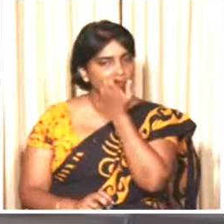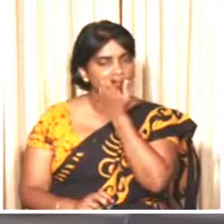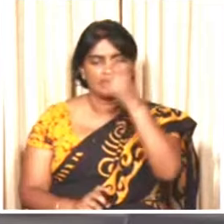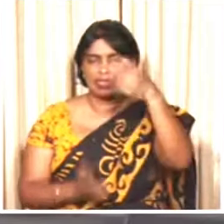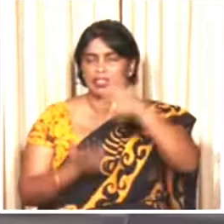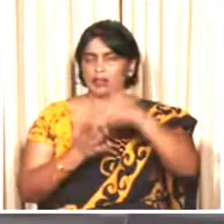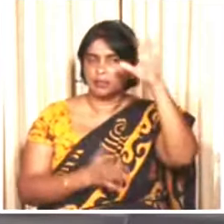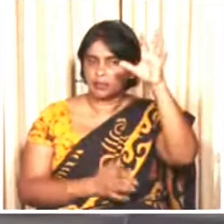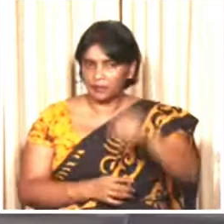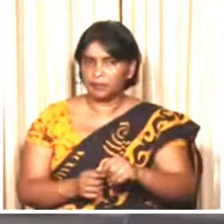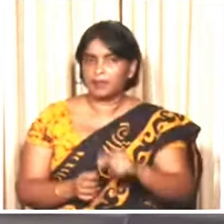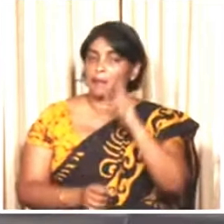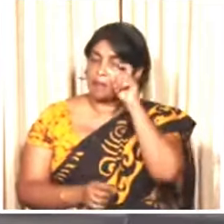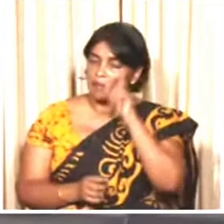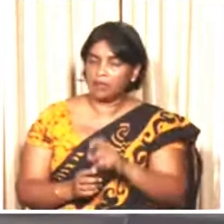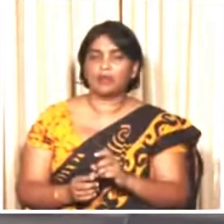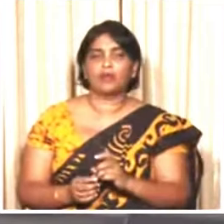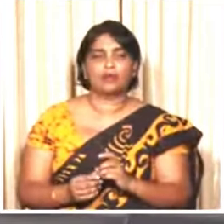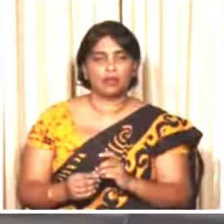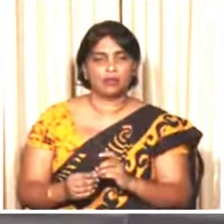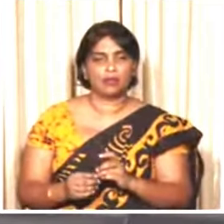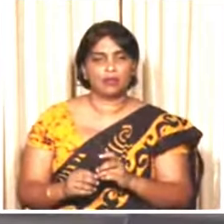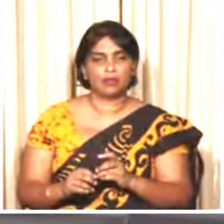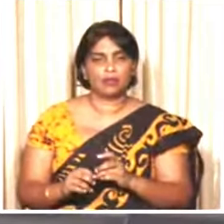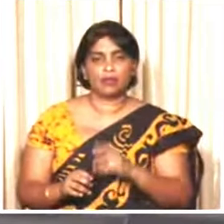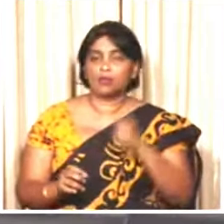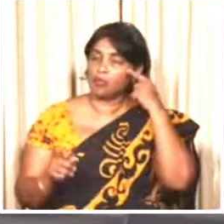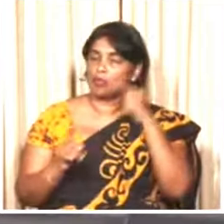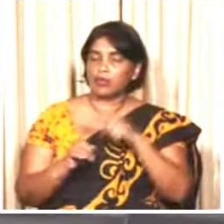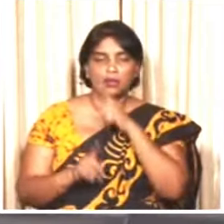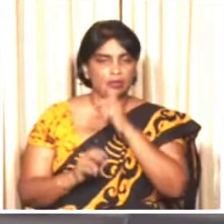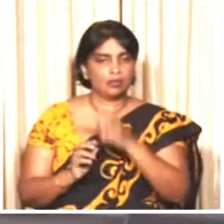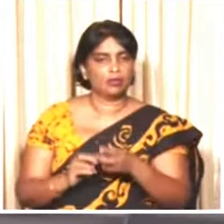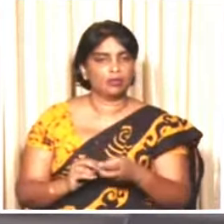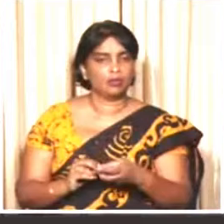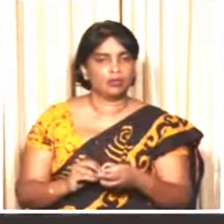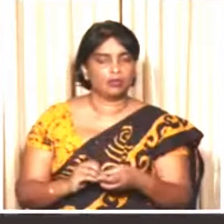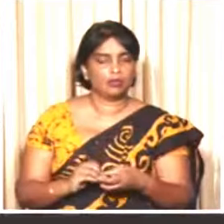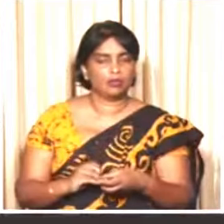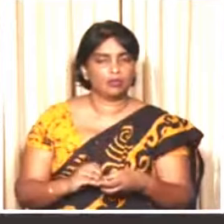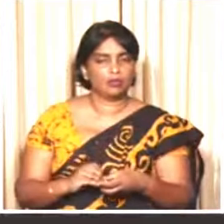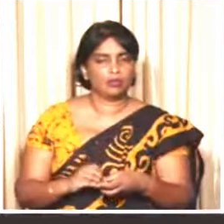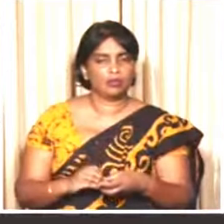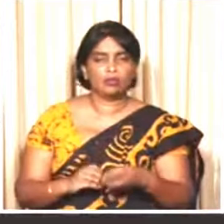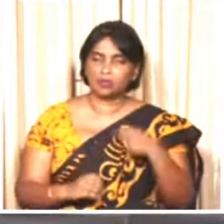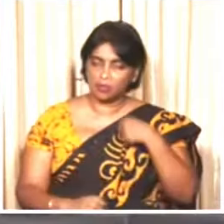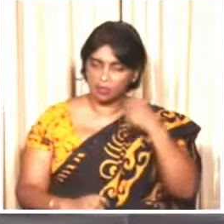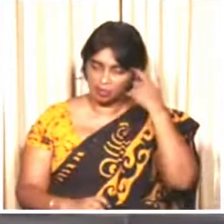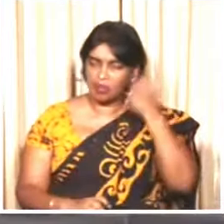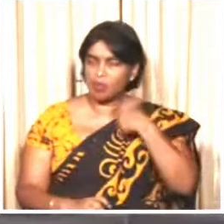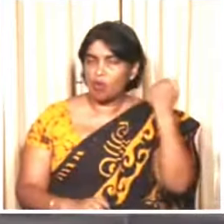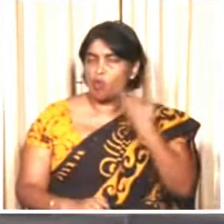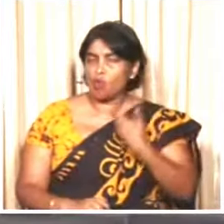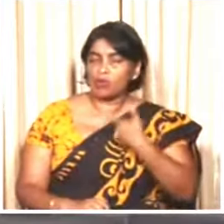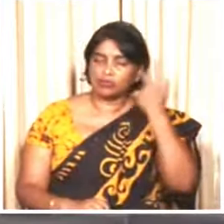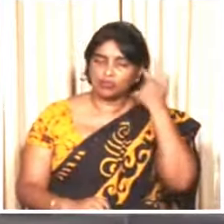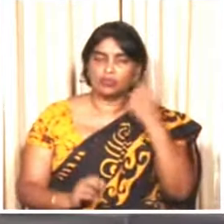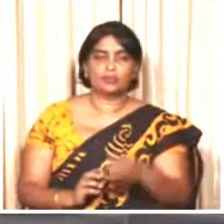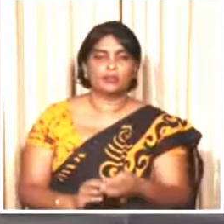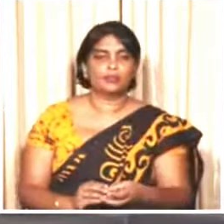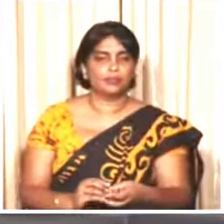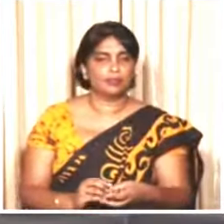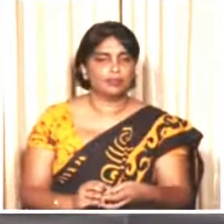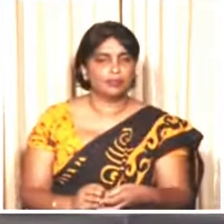ගෙනල්ලා හැන්සඩ් එක බලලා ඊට පස්සේ අපි මේ ගැන කතා කරමු. හොඳයි. මොකද මම දන්නවා හරියටම මම මොකද්ද කිව්වේ කියලා.